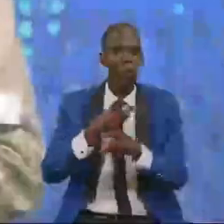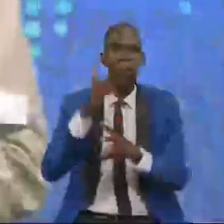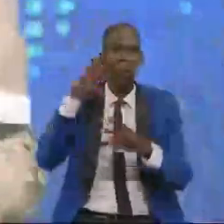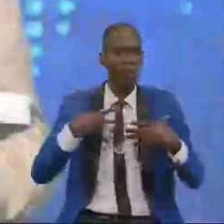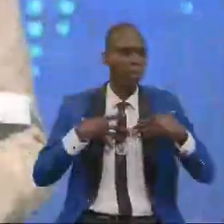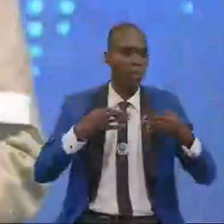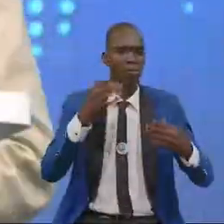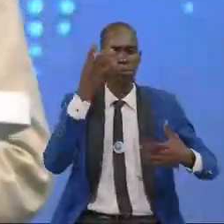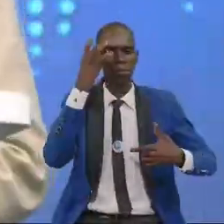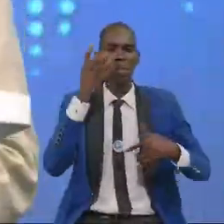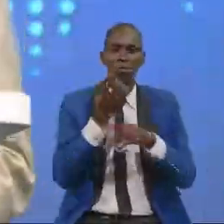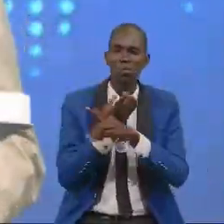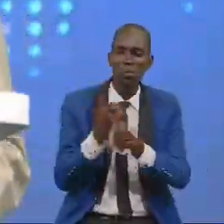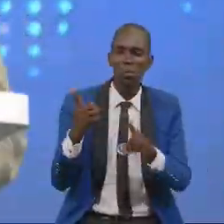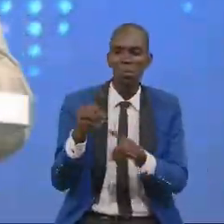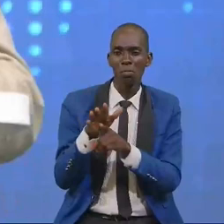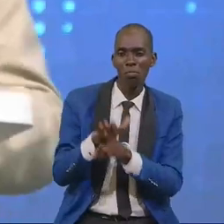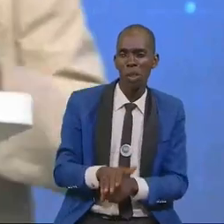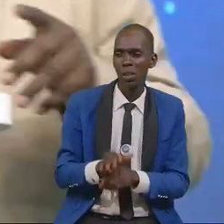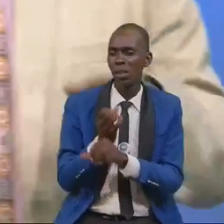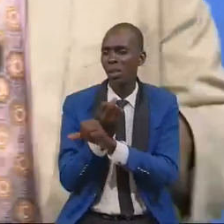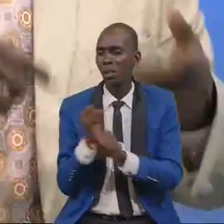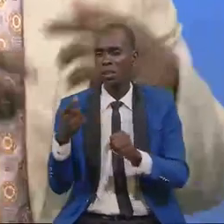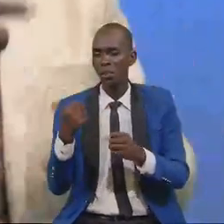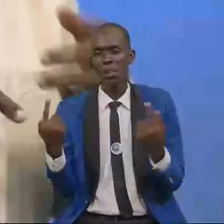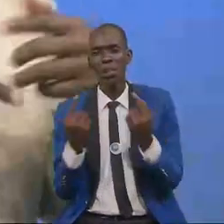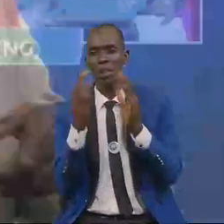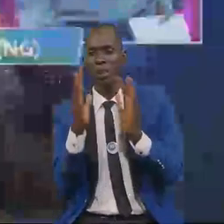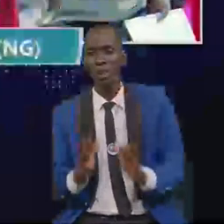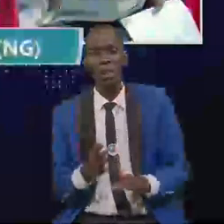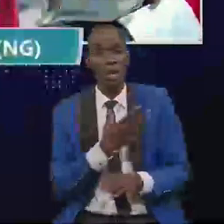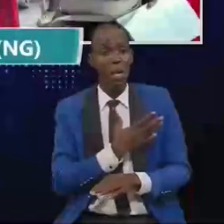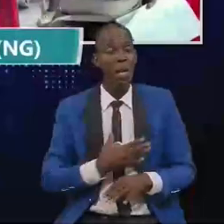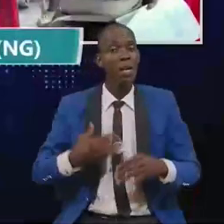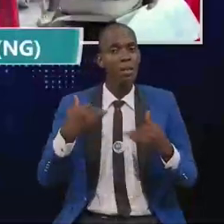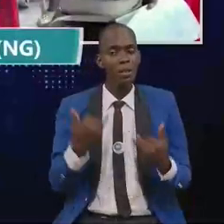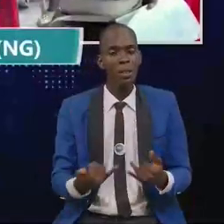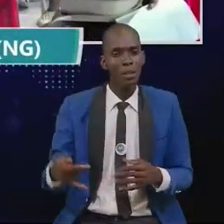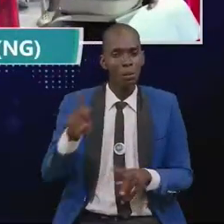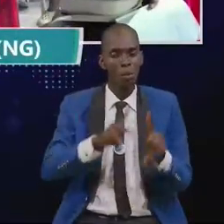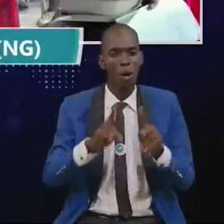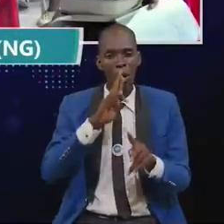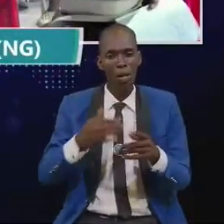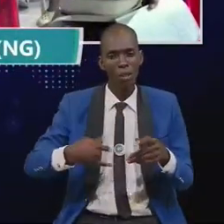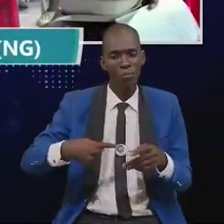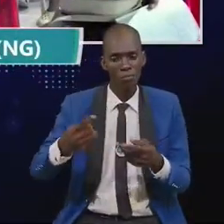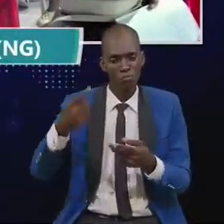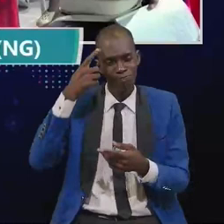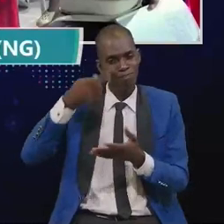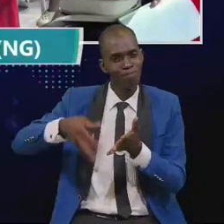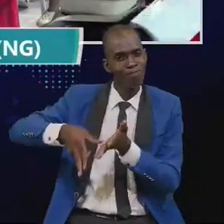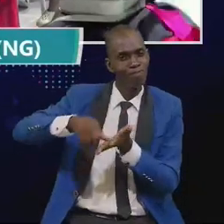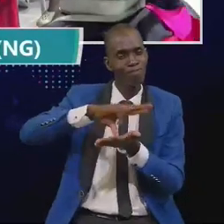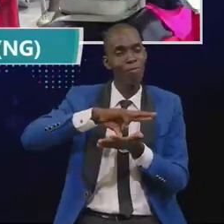les malades il a délivrer les opprimés il a sauvé les pécheurs maintenant ils étaient en train donc de se rappeler